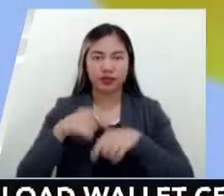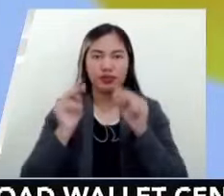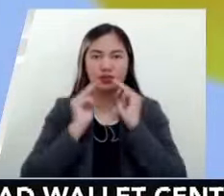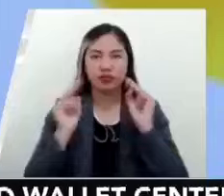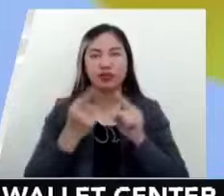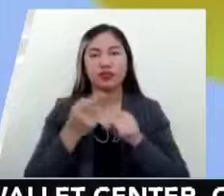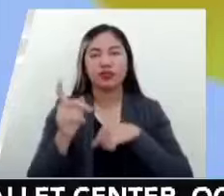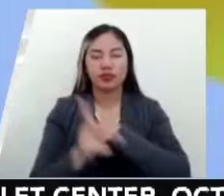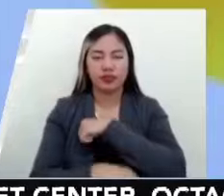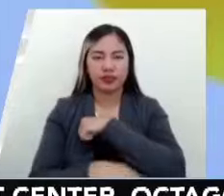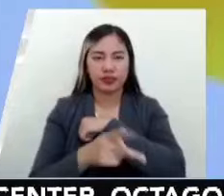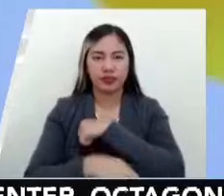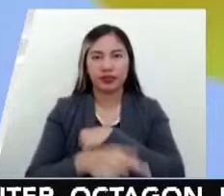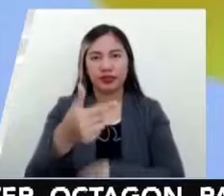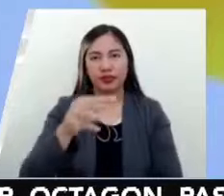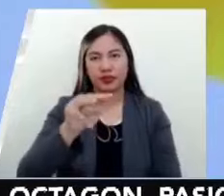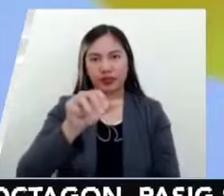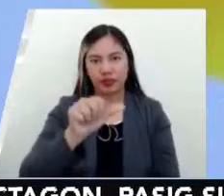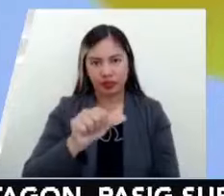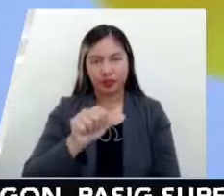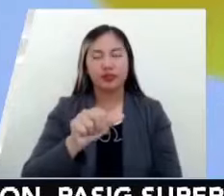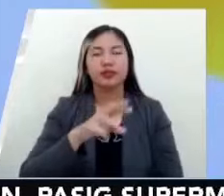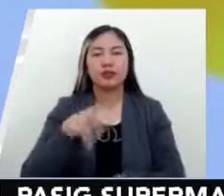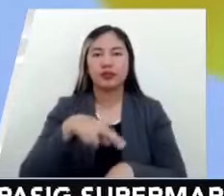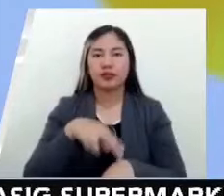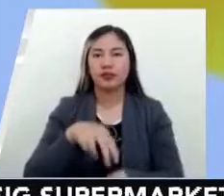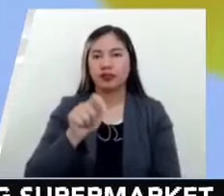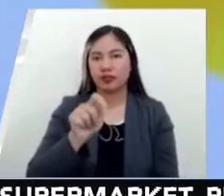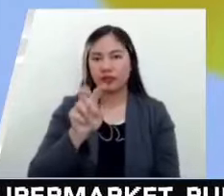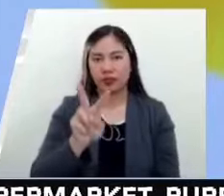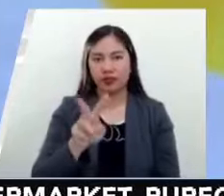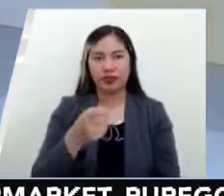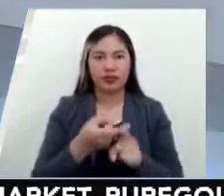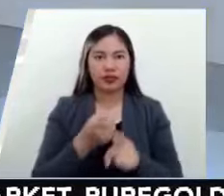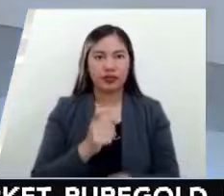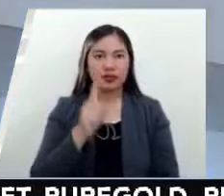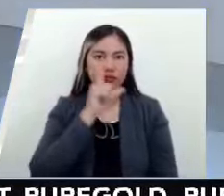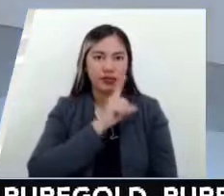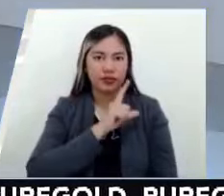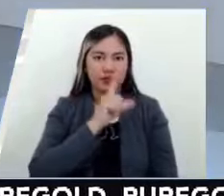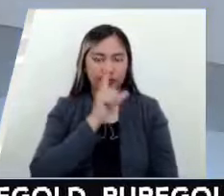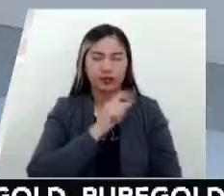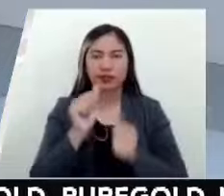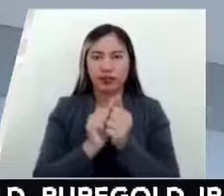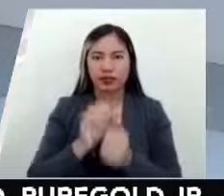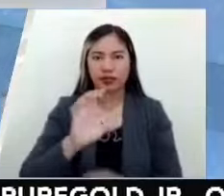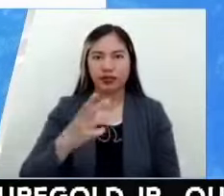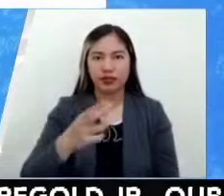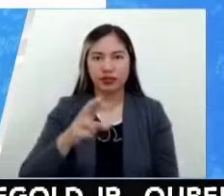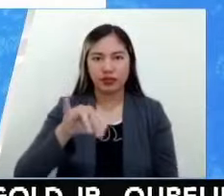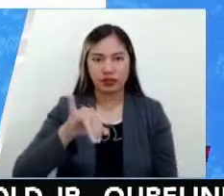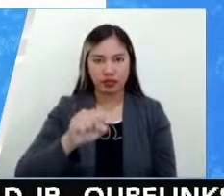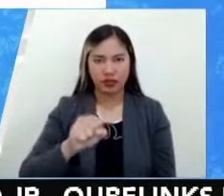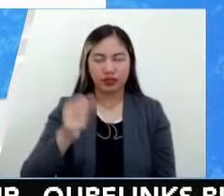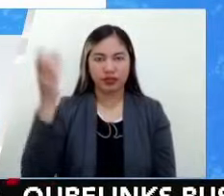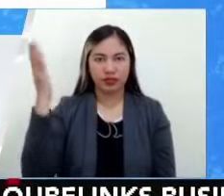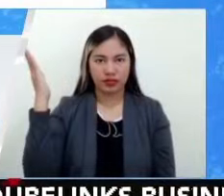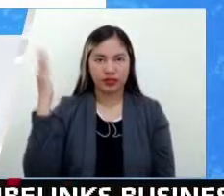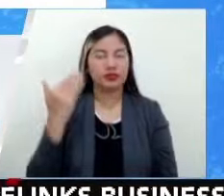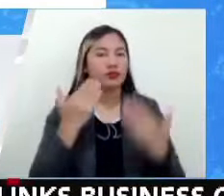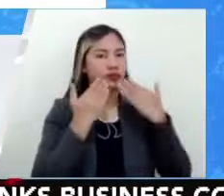Regional TV mula sa Luzon Kasama po natin si Chris ziga Chris Salamat Cony